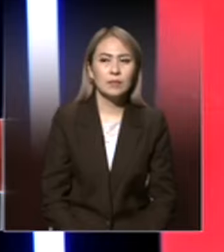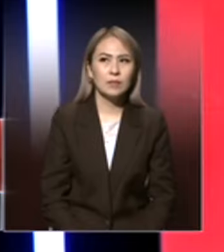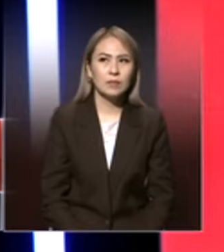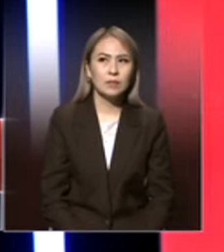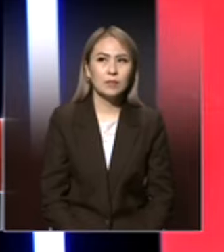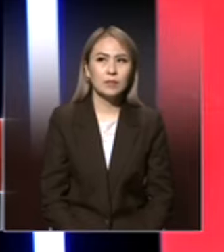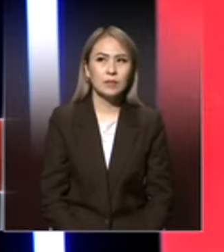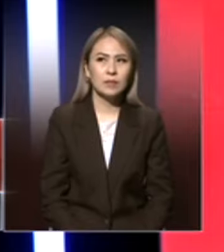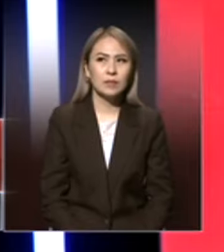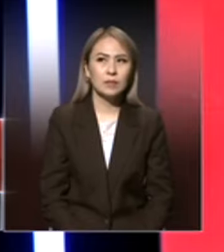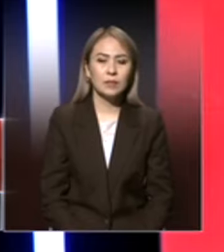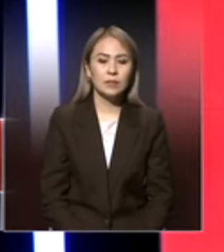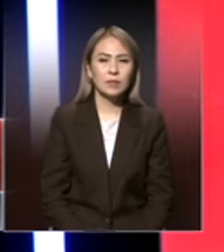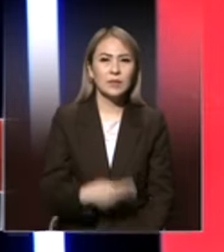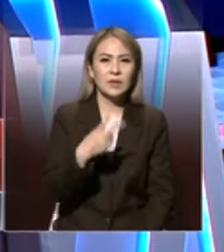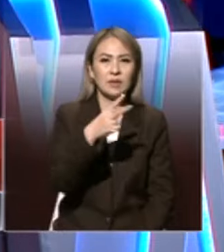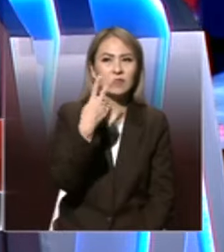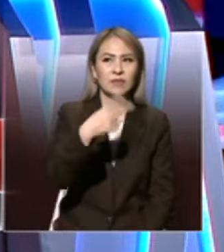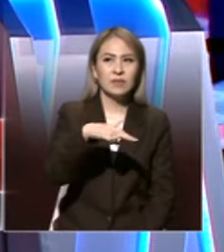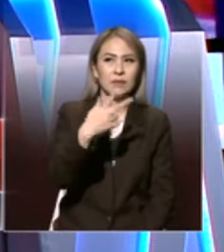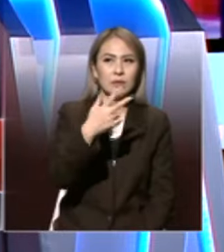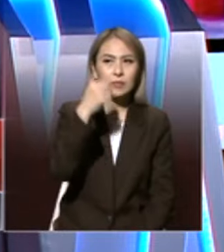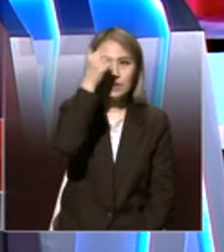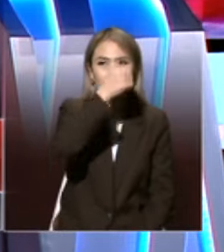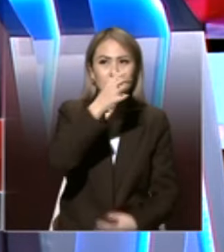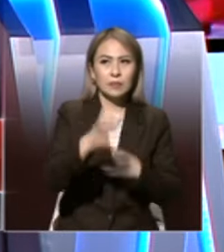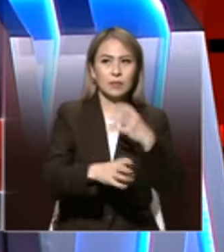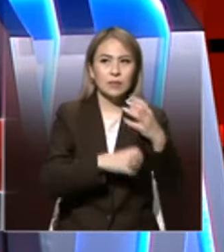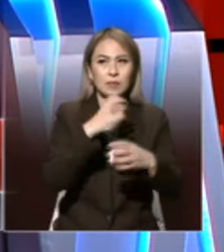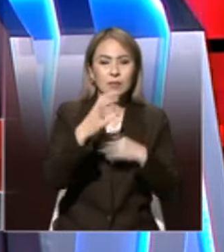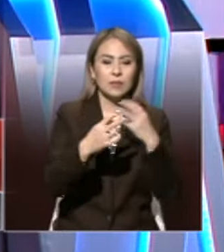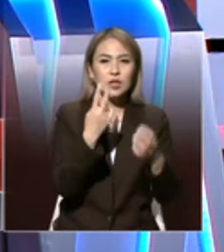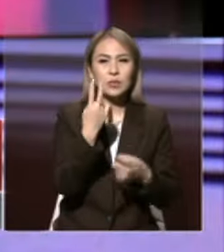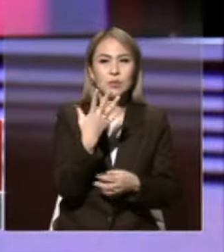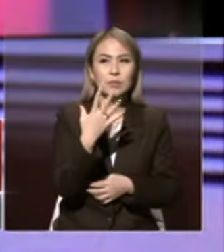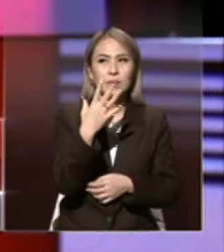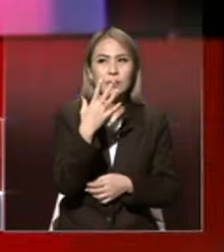айтты ғой оны. 2023 жылдың өзінде әлем бойынша